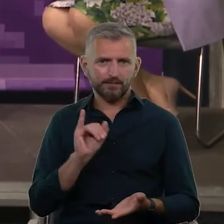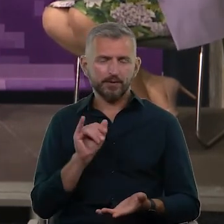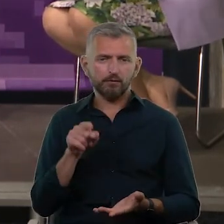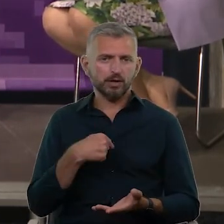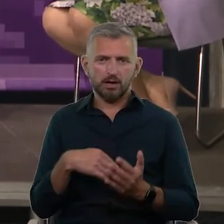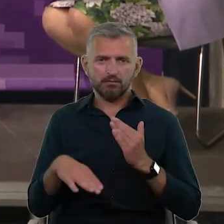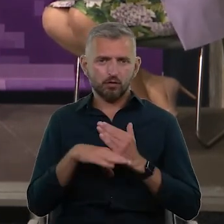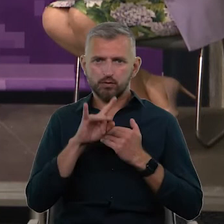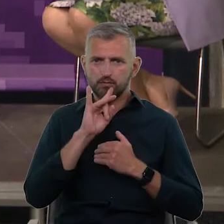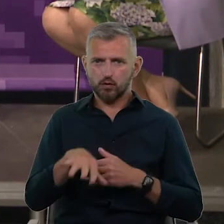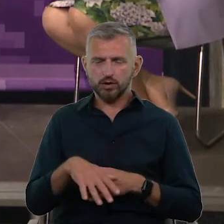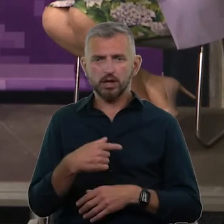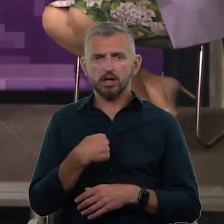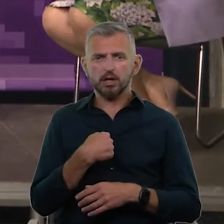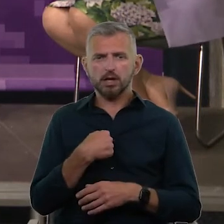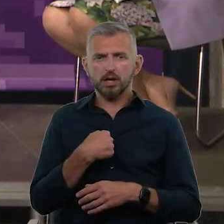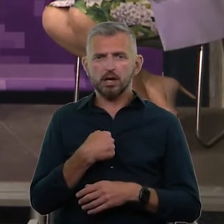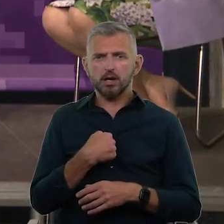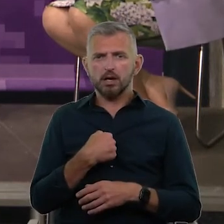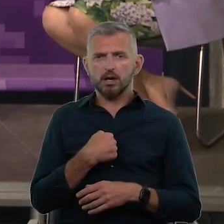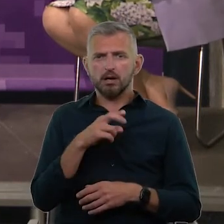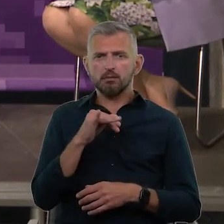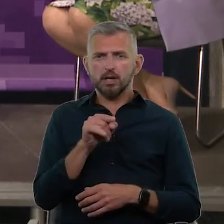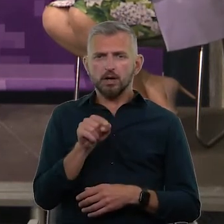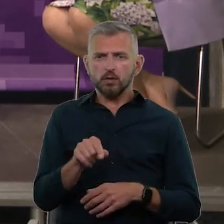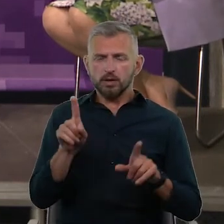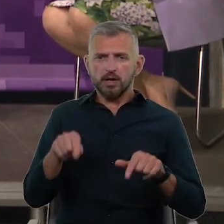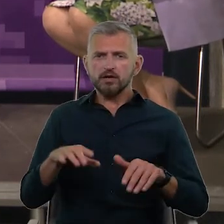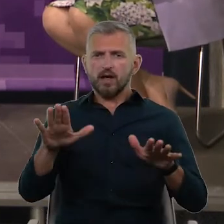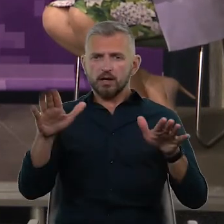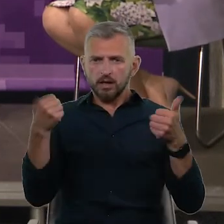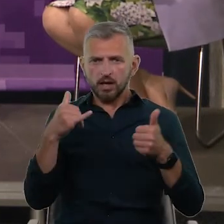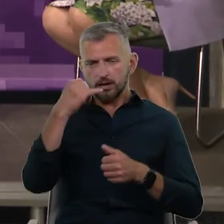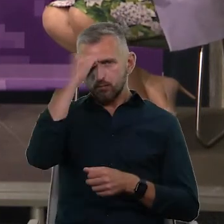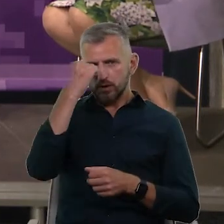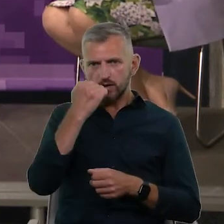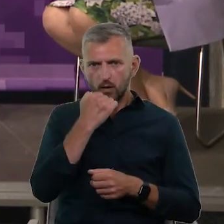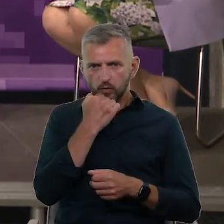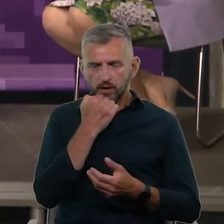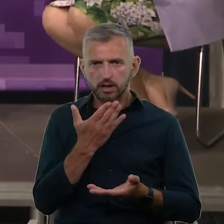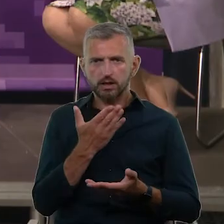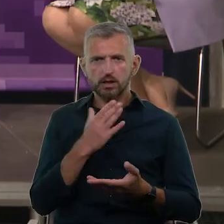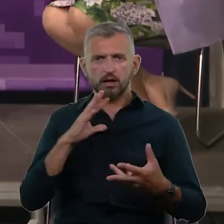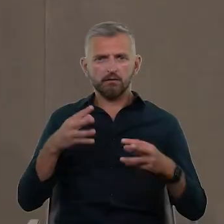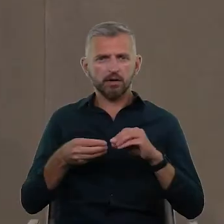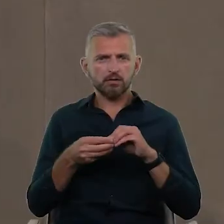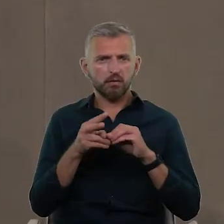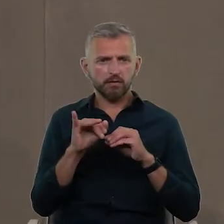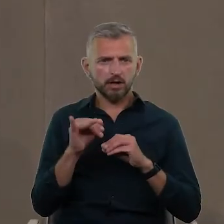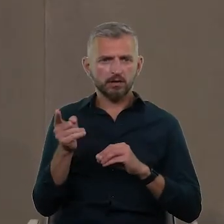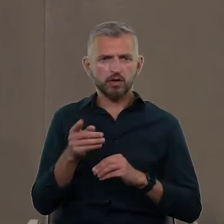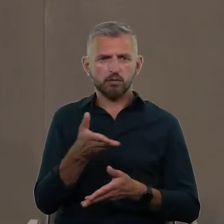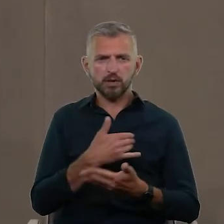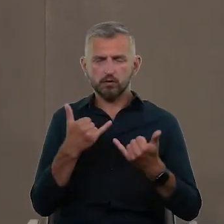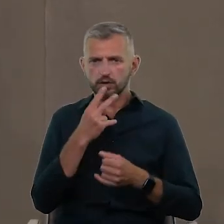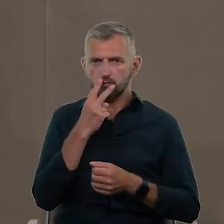нам не допоможуть. Я би тут теж закликала і подякувала висновки, да, те, що ми